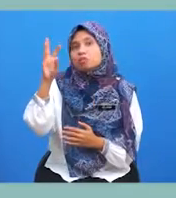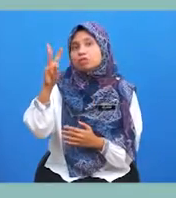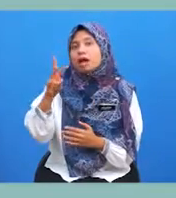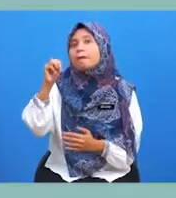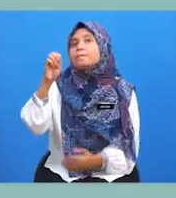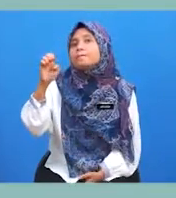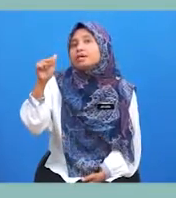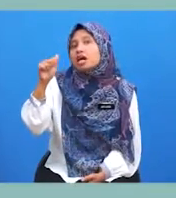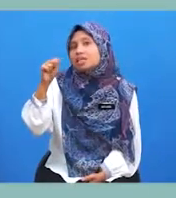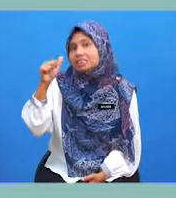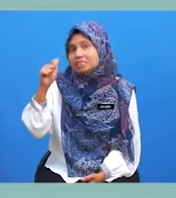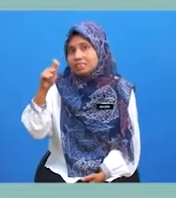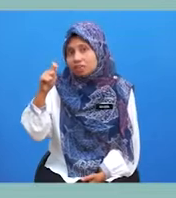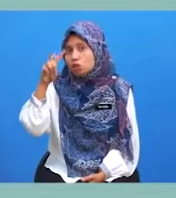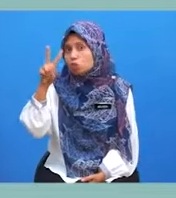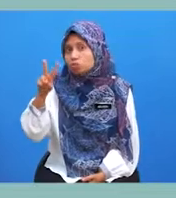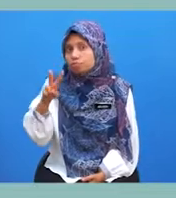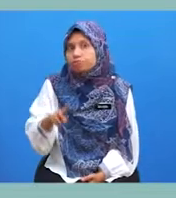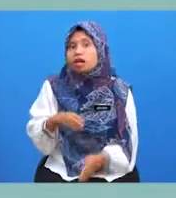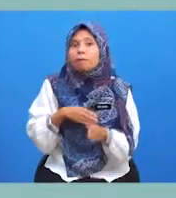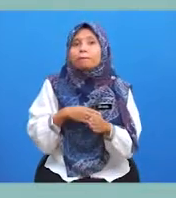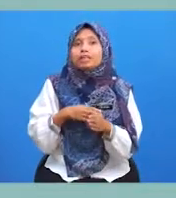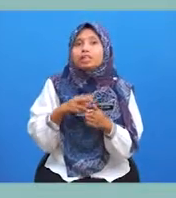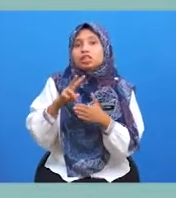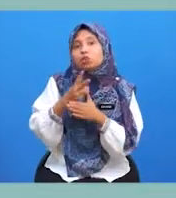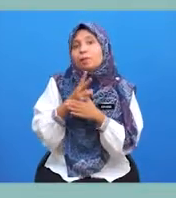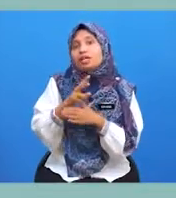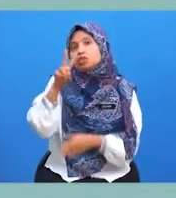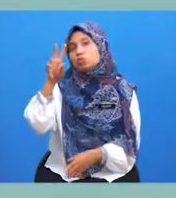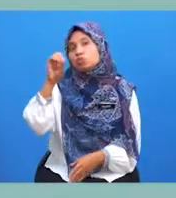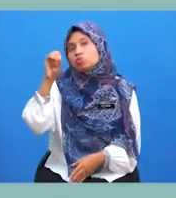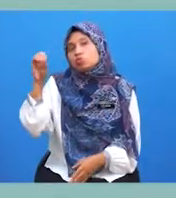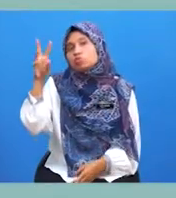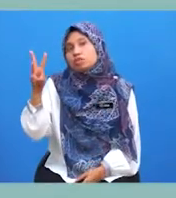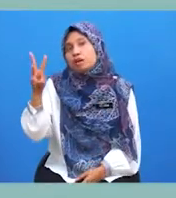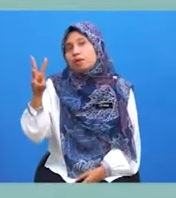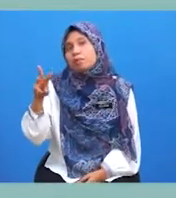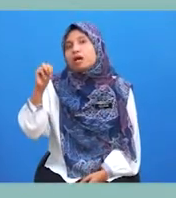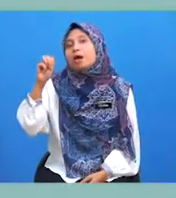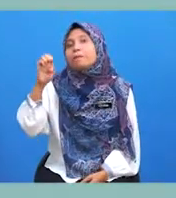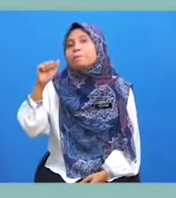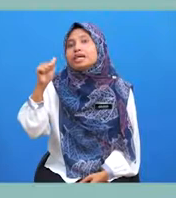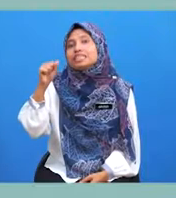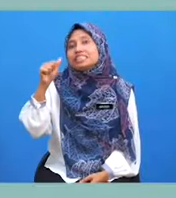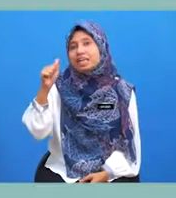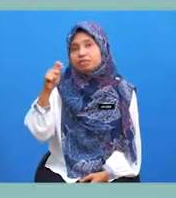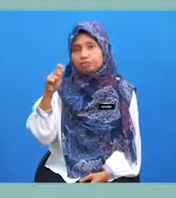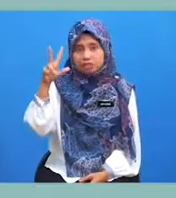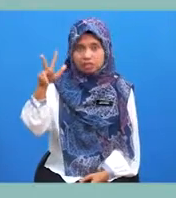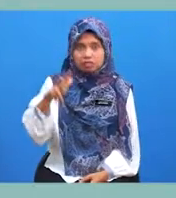2. Seterusnya, pada Disember 2006, pelancaran Mayasat